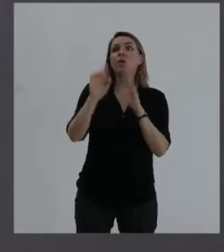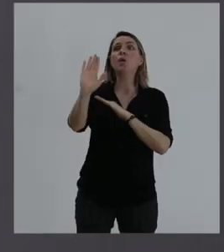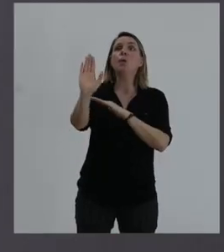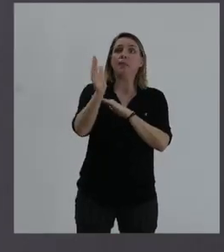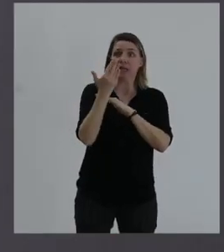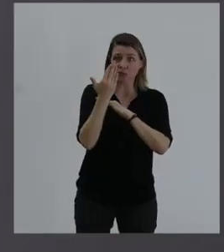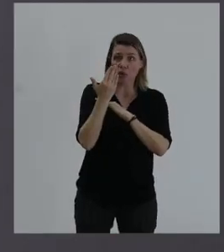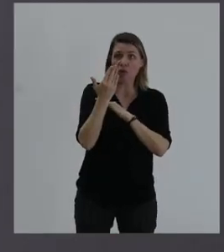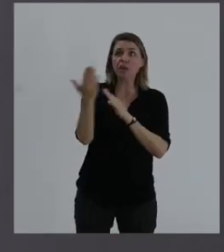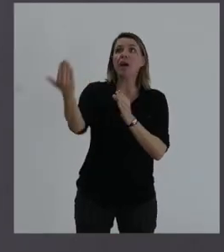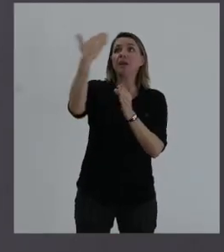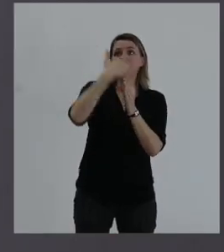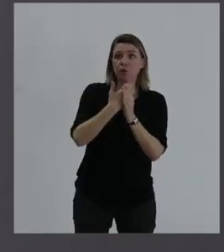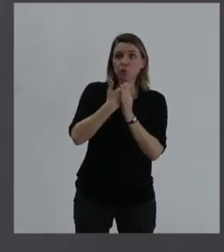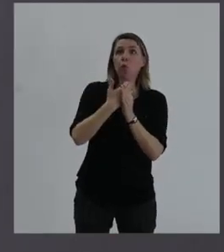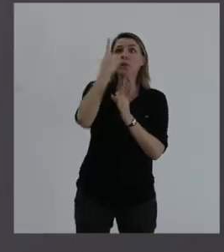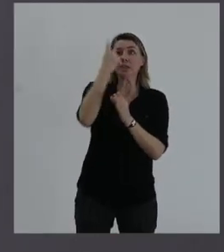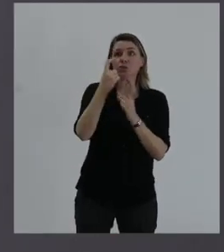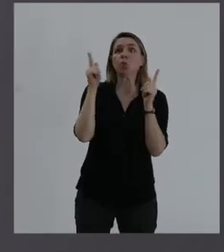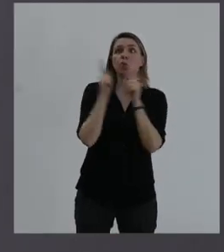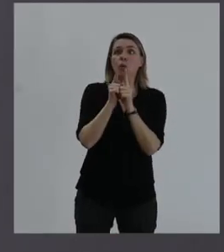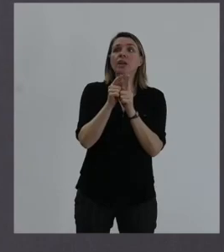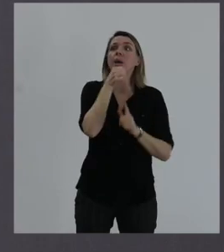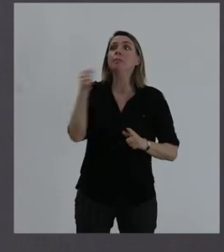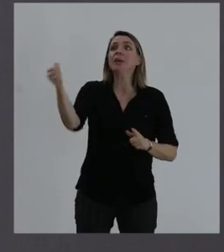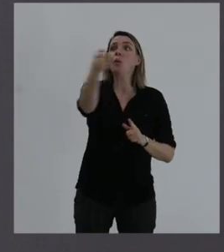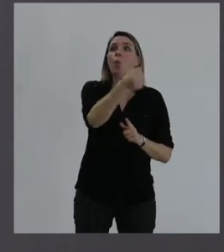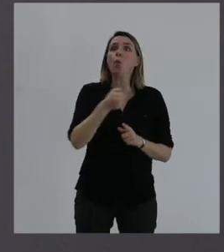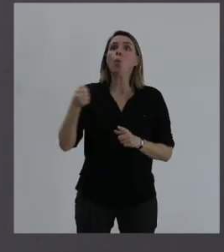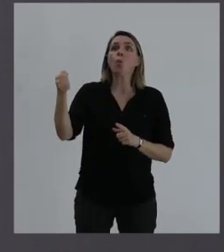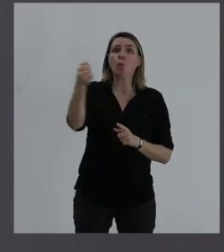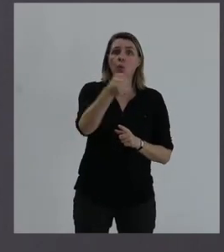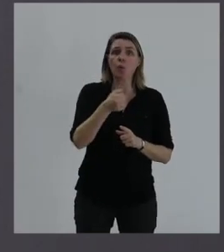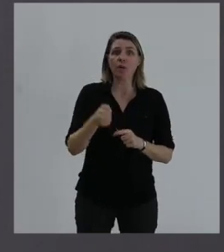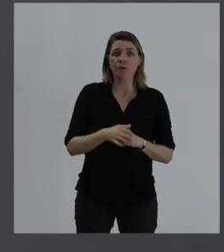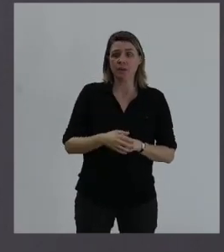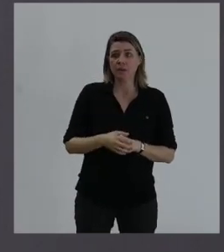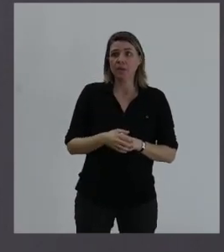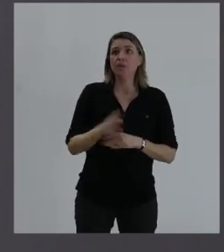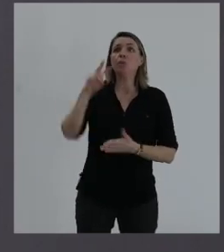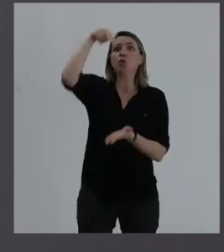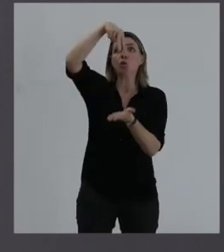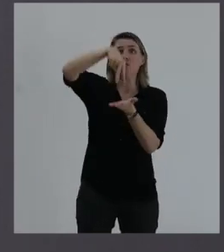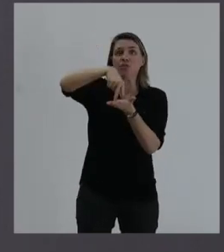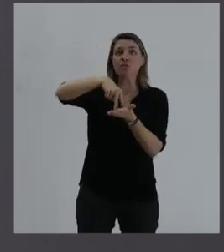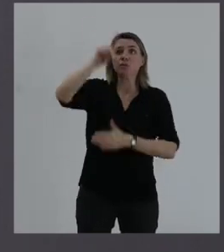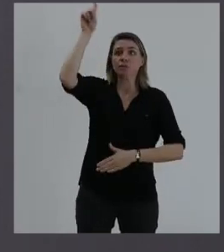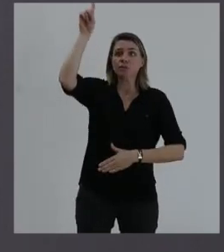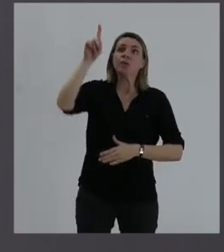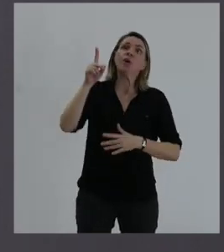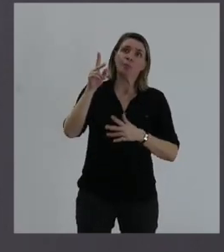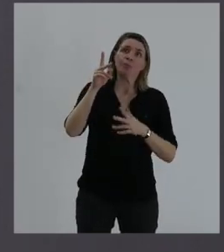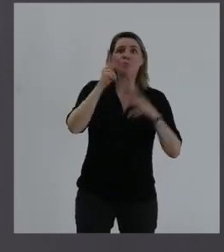présente, intervention aux questions courtes, des micros circulent et vous nous faites signe, levez-vous, parfois la première question est